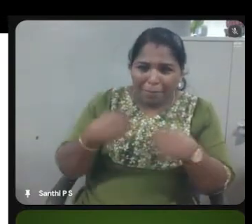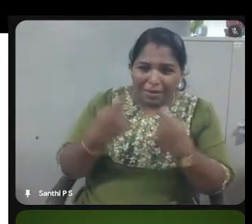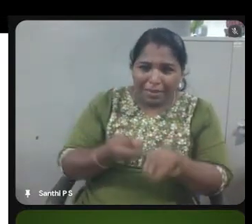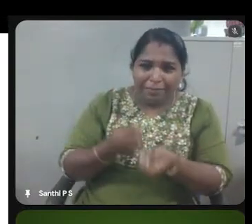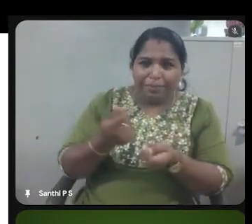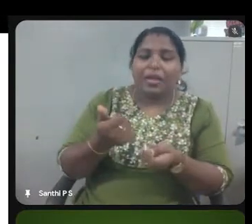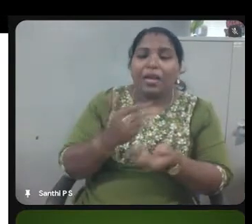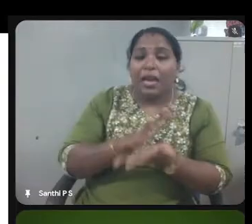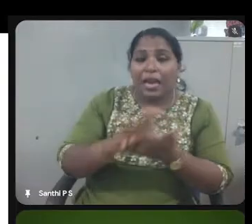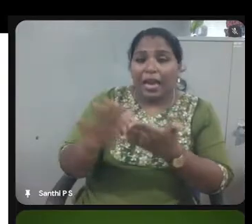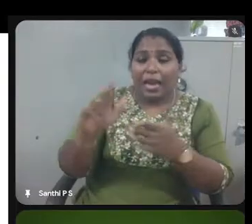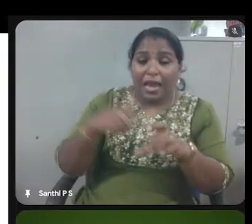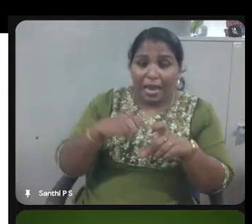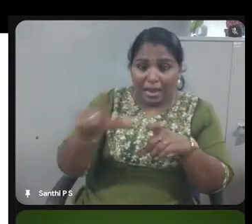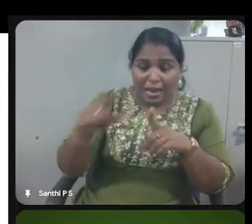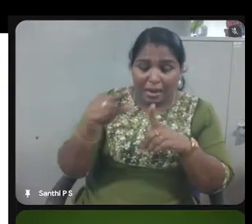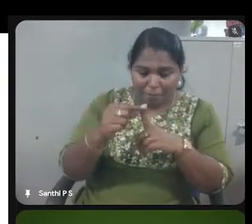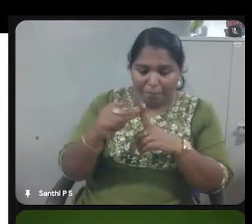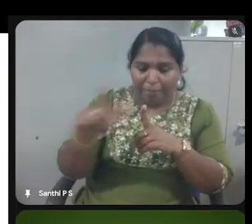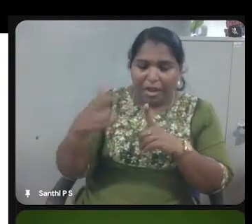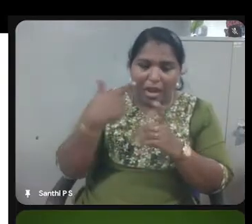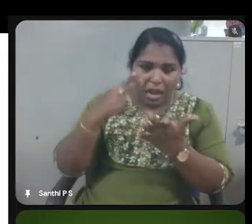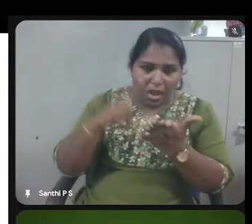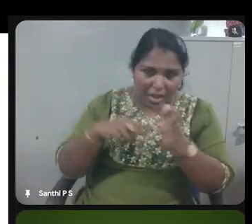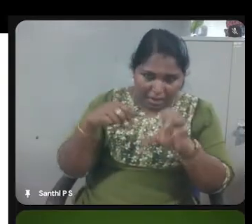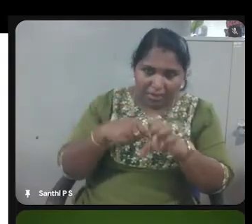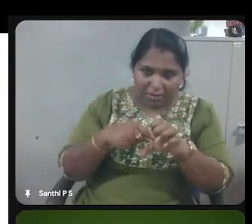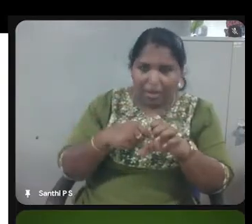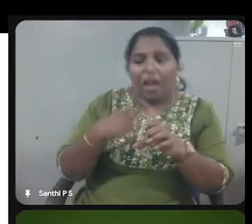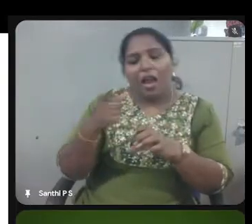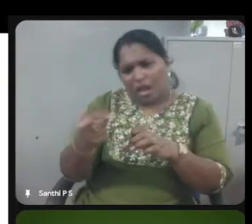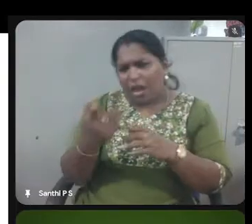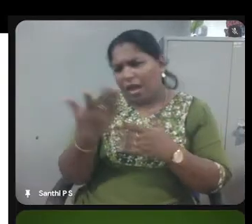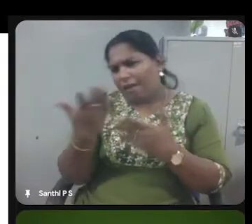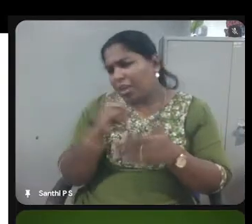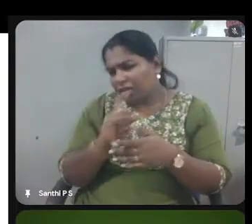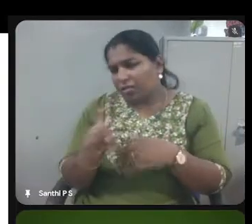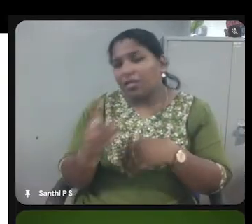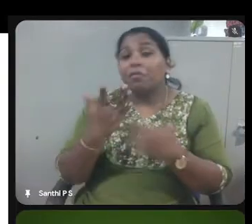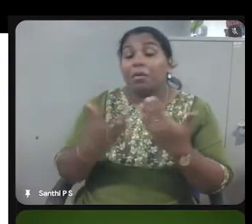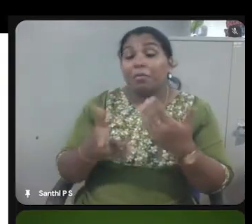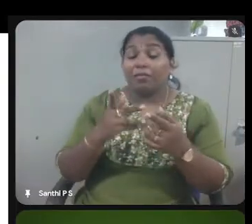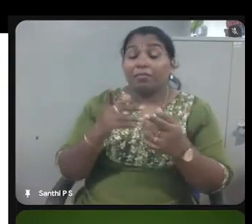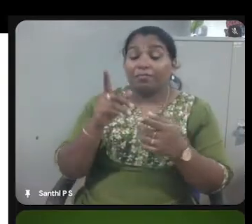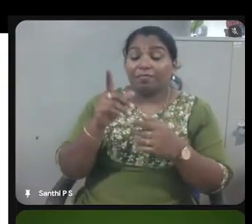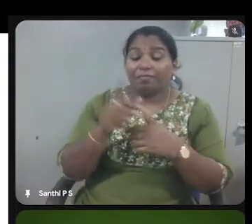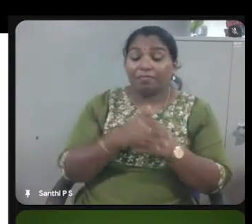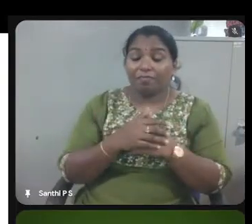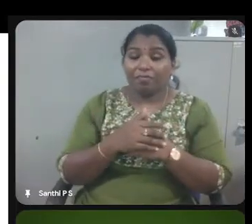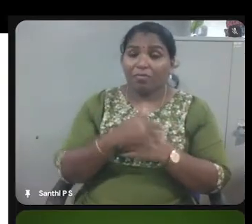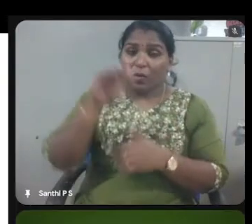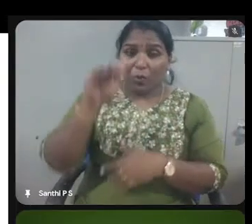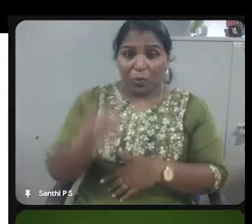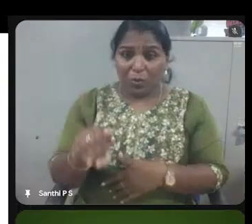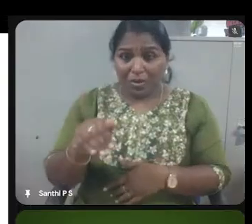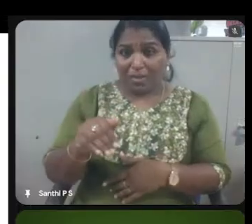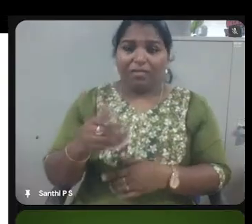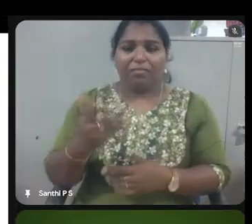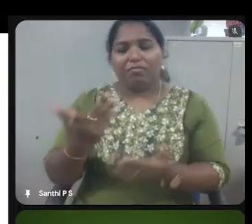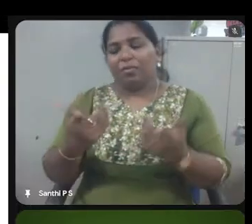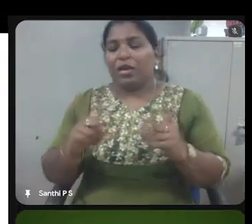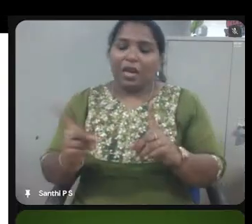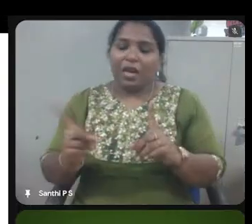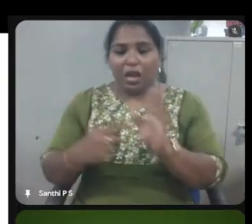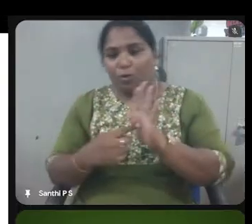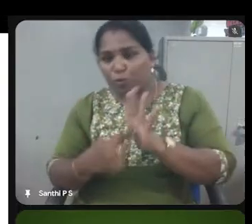കാരണം ഇവിടെ കുട്ടിയും കാണിക്കുന്നത് കുട്ടിക്ക് ഇഷ്ടമുള്ള കാര്യങ്ങളാണ്, കാർട്ടൂൺ ആയിരിക്കാം. പക്ഷെ കുട്ടിയുടെ ഒരു കുട്ടി എന്റെ